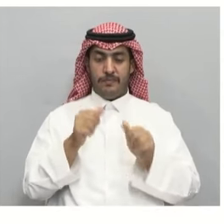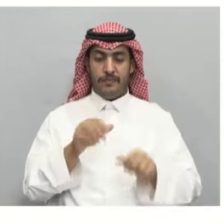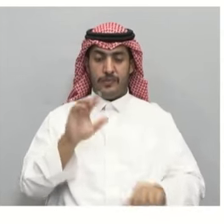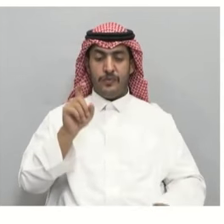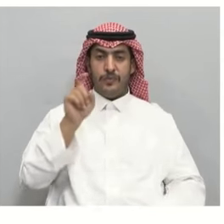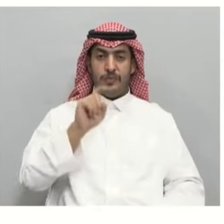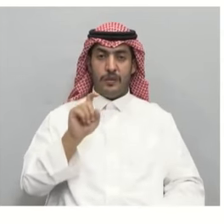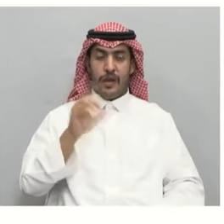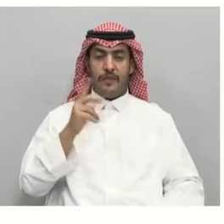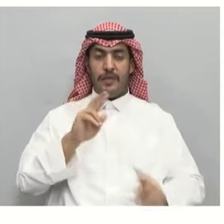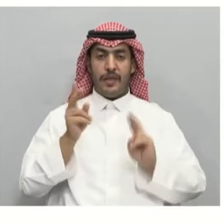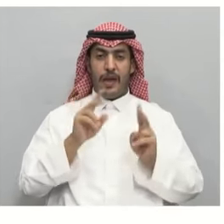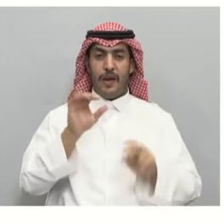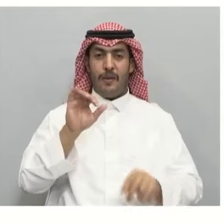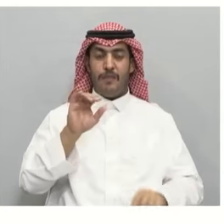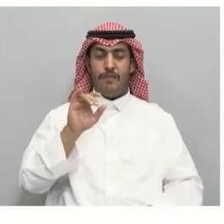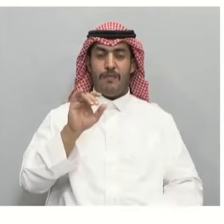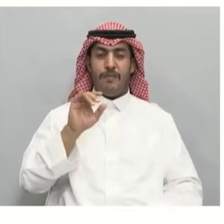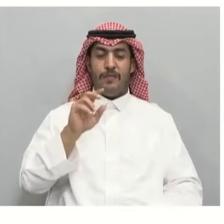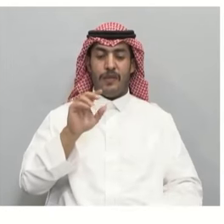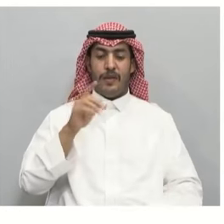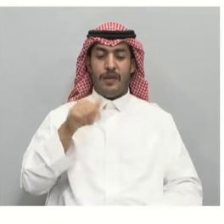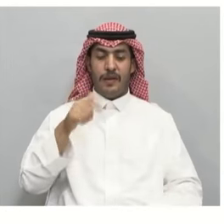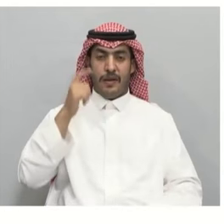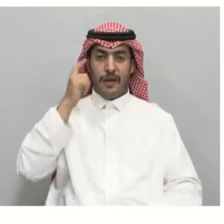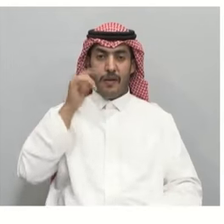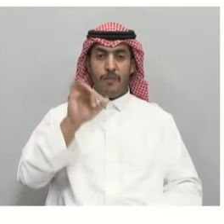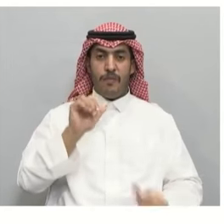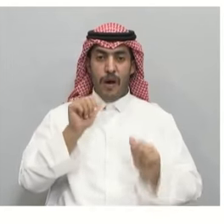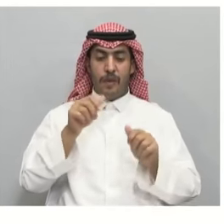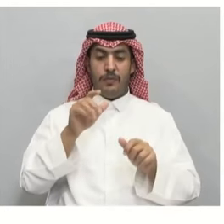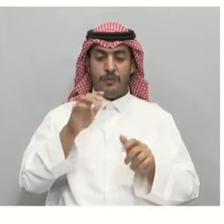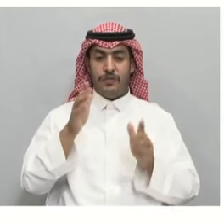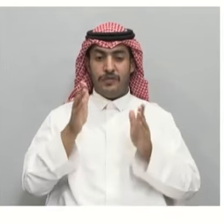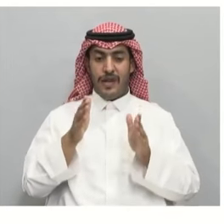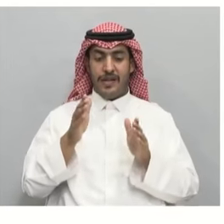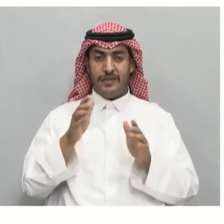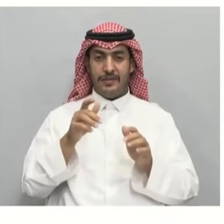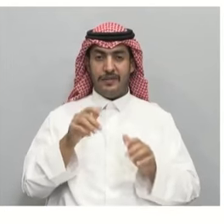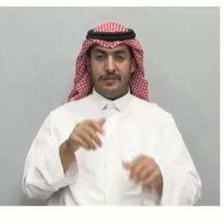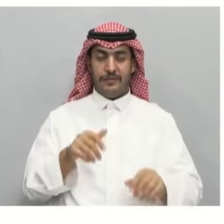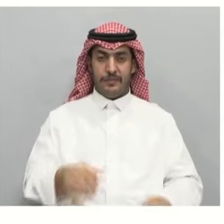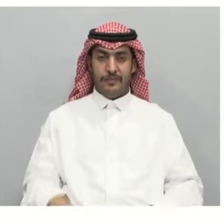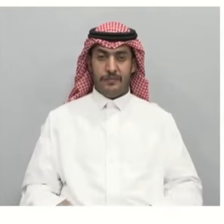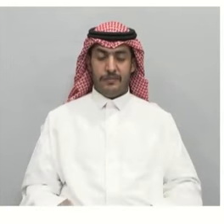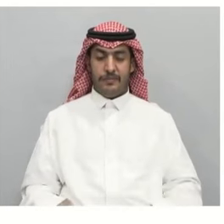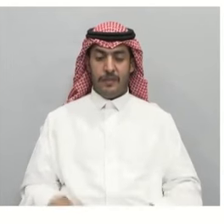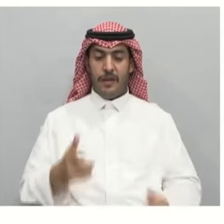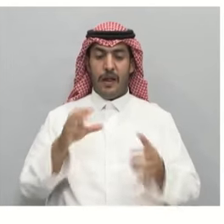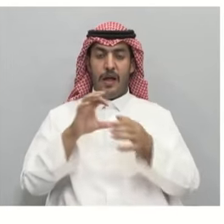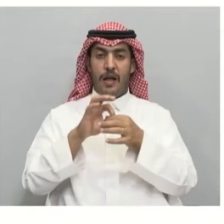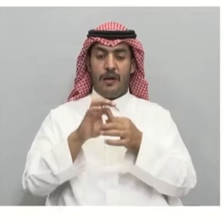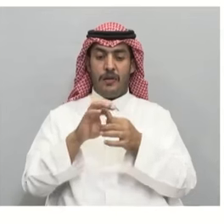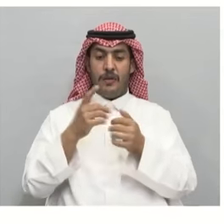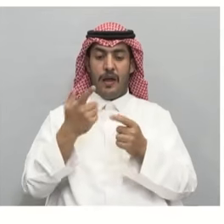كيف تتغير المقاومه اول شي خلونا نعرف مقاومه الجهاز والقدره القدره الكهربائيه العلاقه بينهم